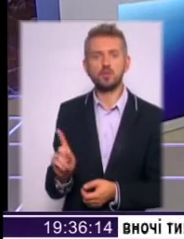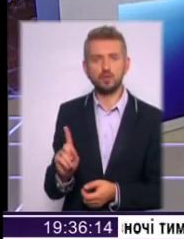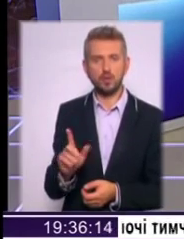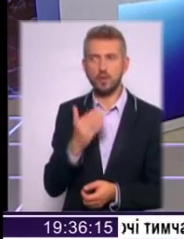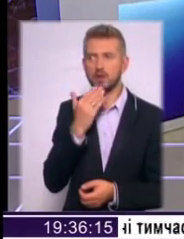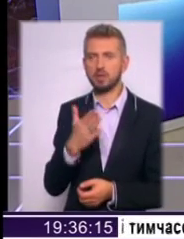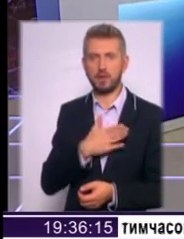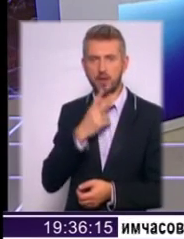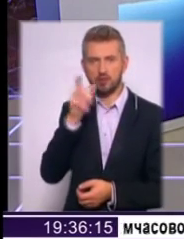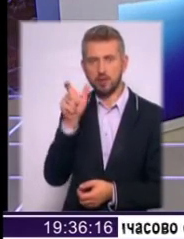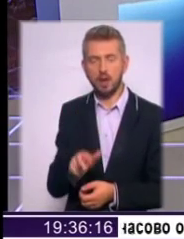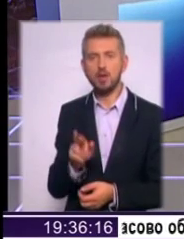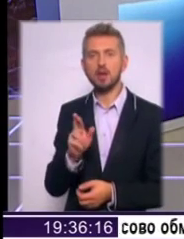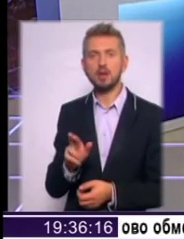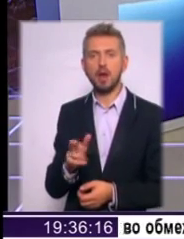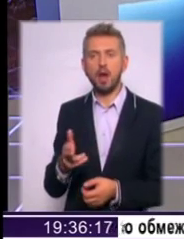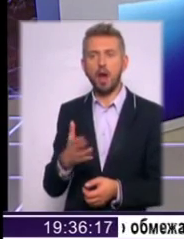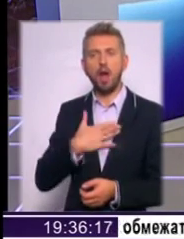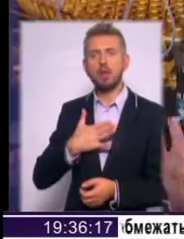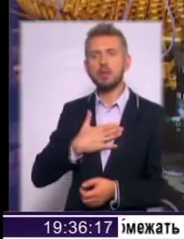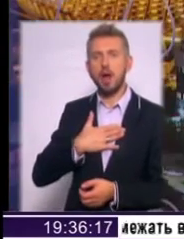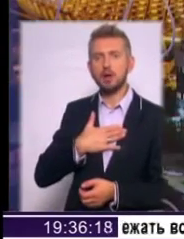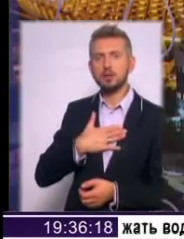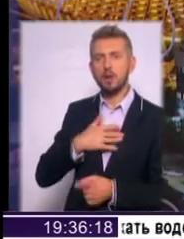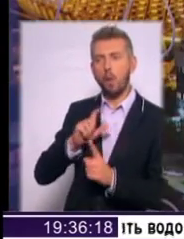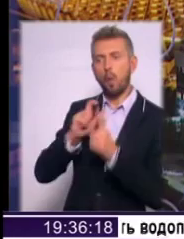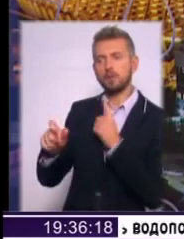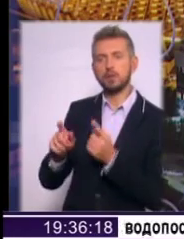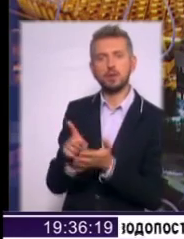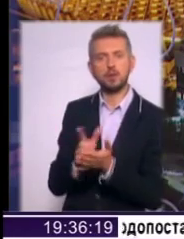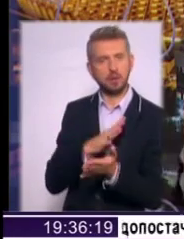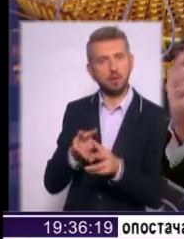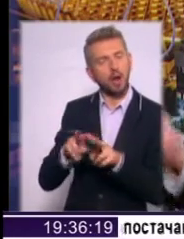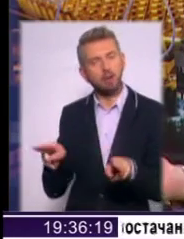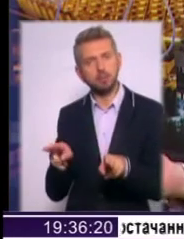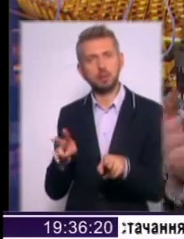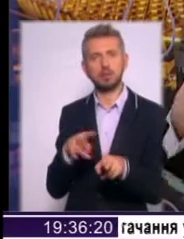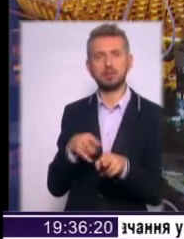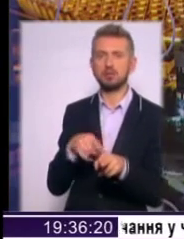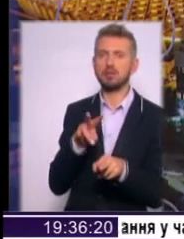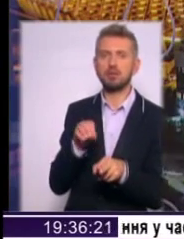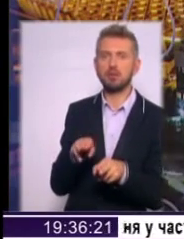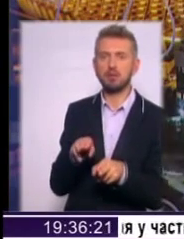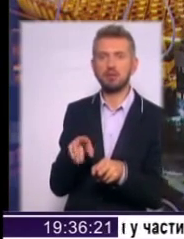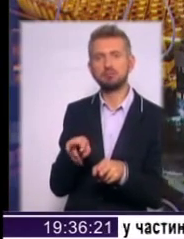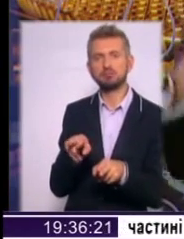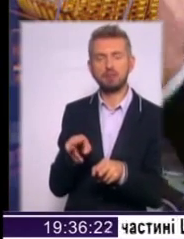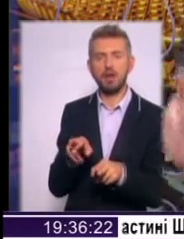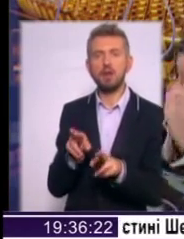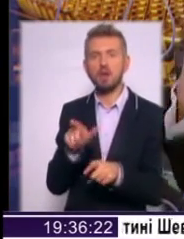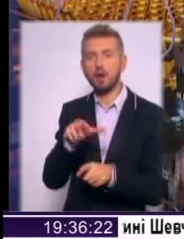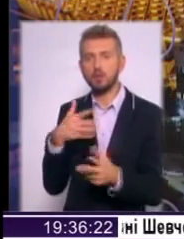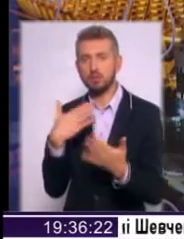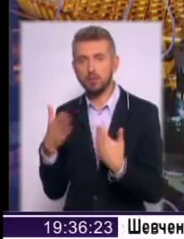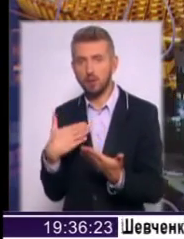наш глядач, наскільки наша відповідь має або може бути симетричною? Тобто, за логікою, ну як люди між собою спілкуються?